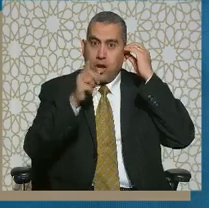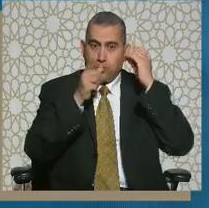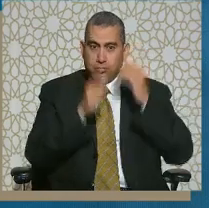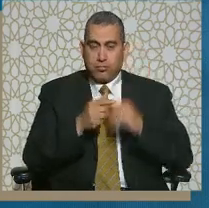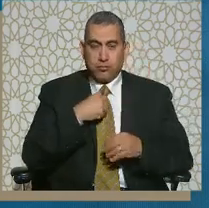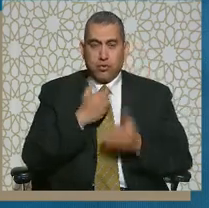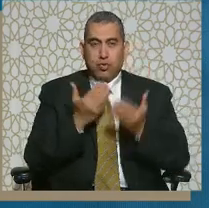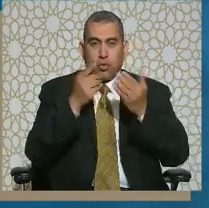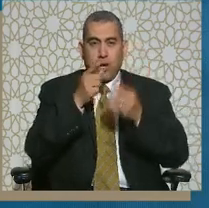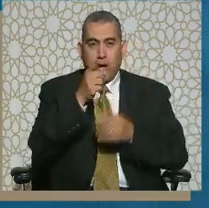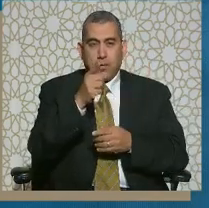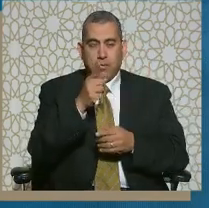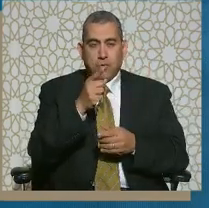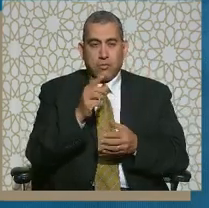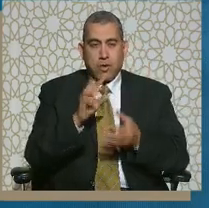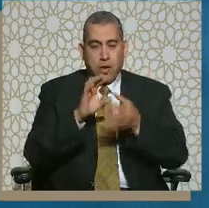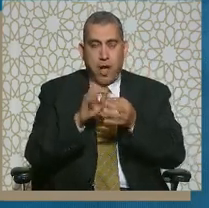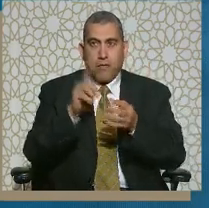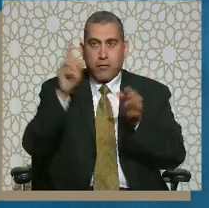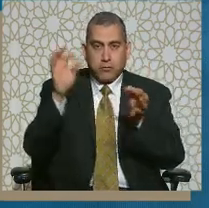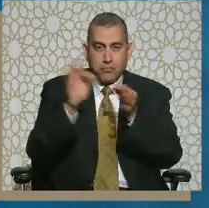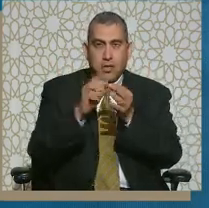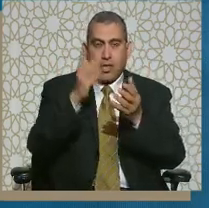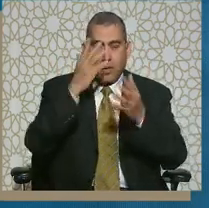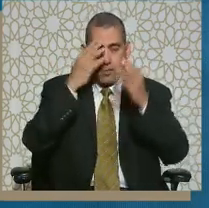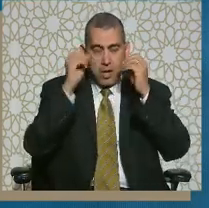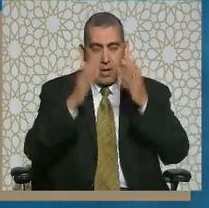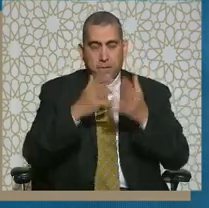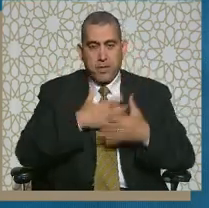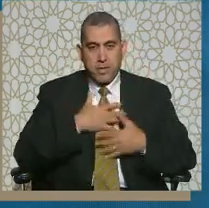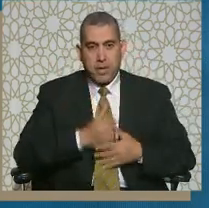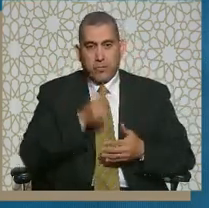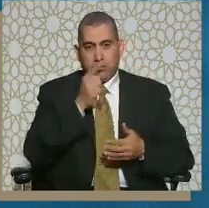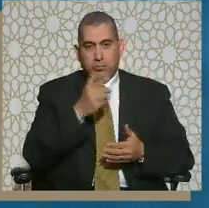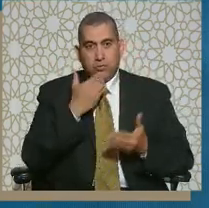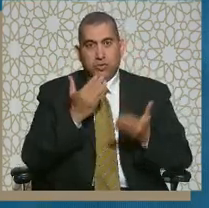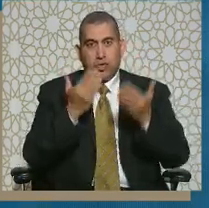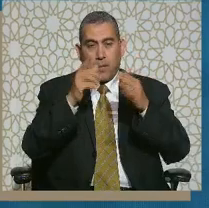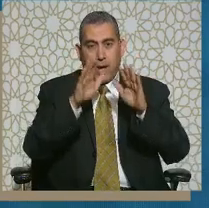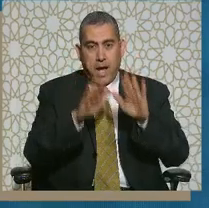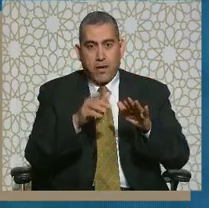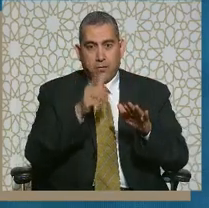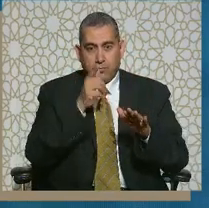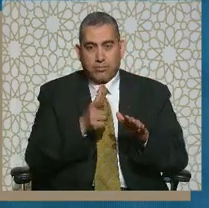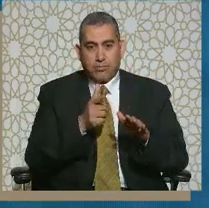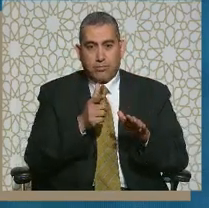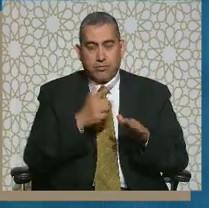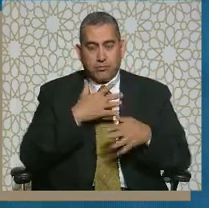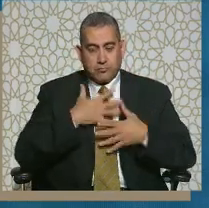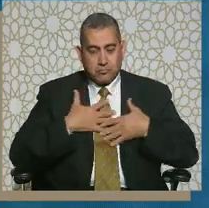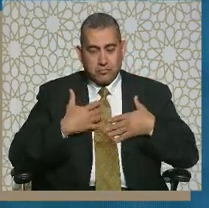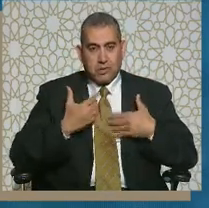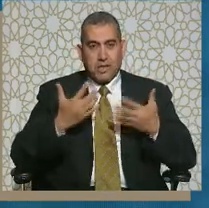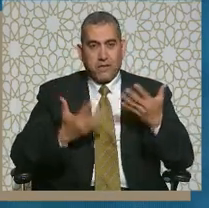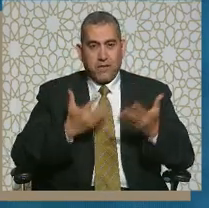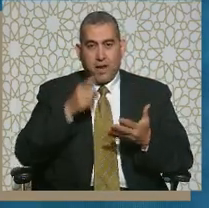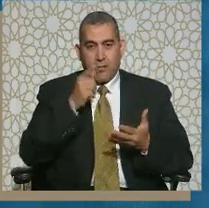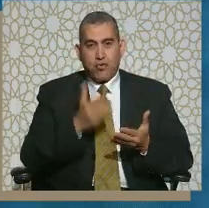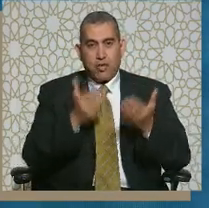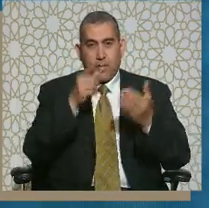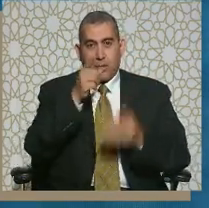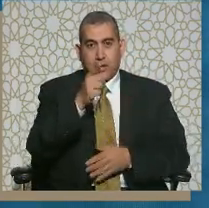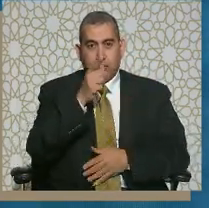يديم عليك وصلك بالله سبحانه وتعالى وكرمه ويا رب ويخليكي ان شاء الله في حال وسرور وسعاده بصي يا ستي